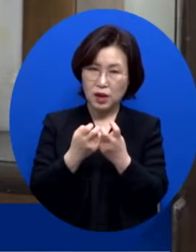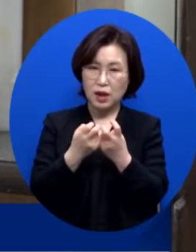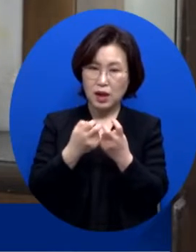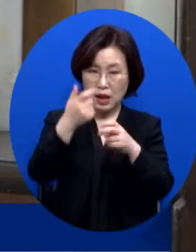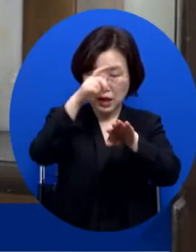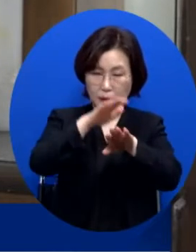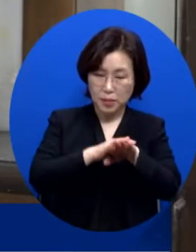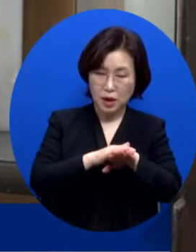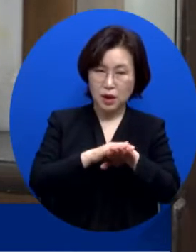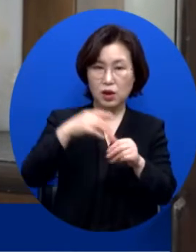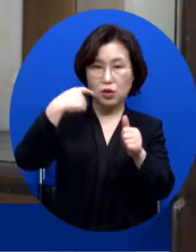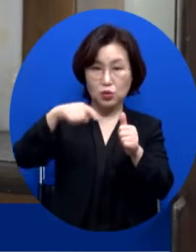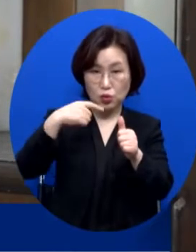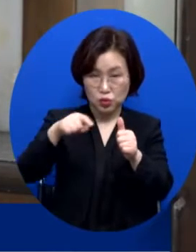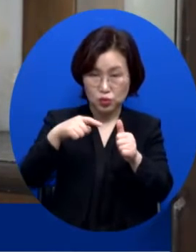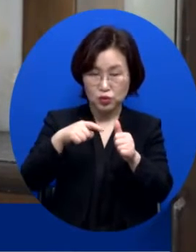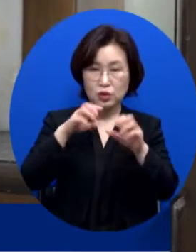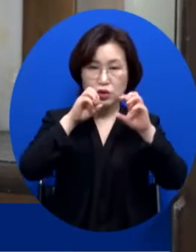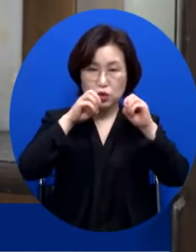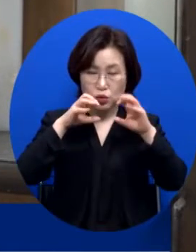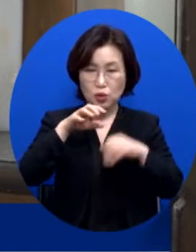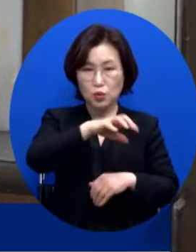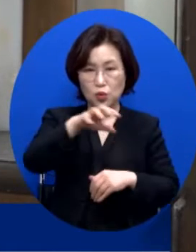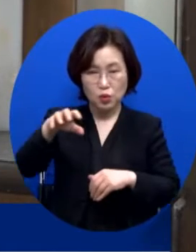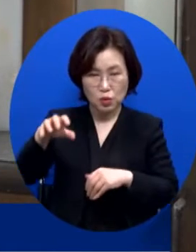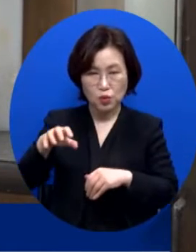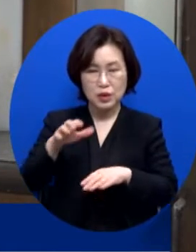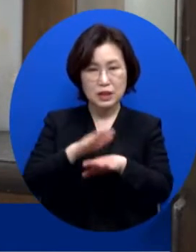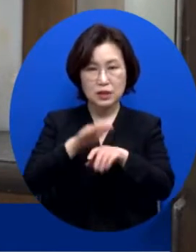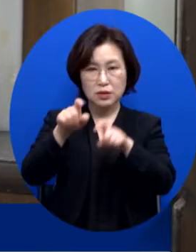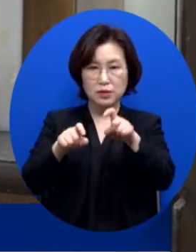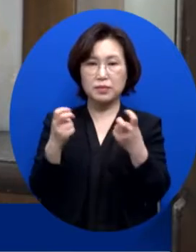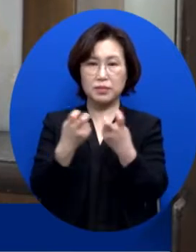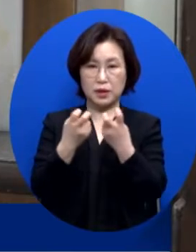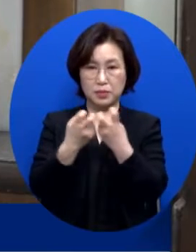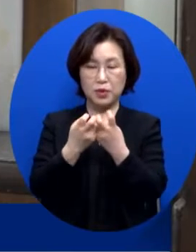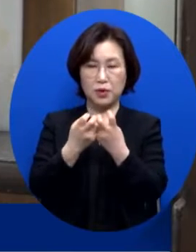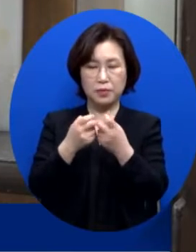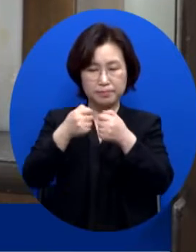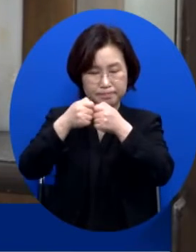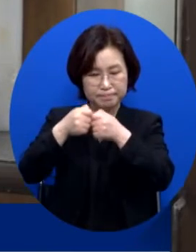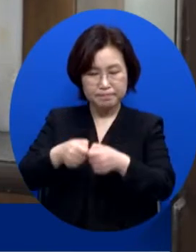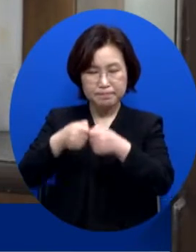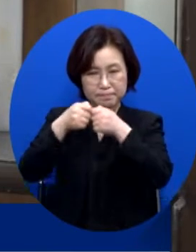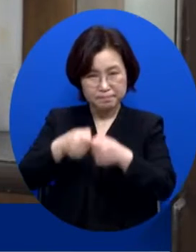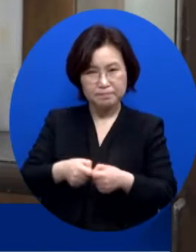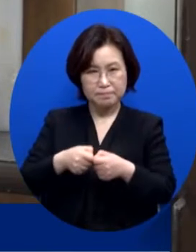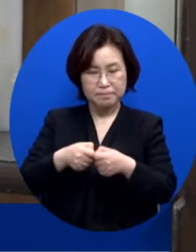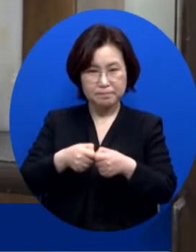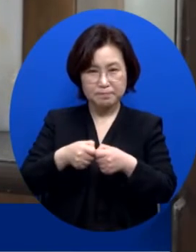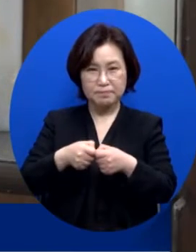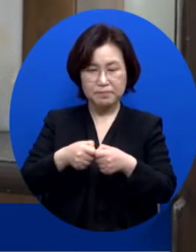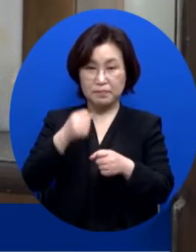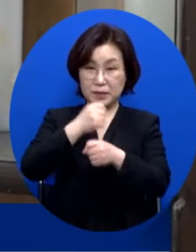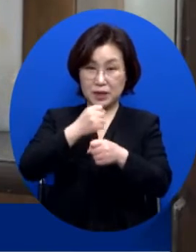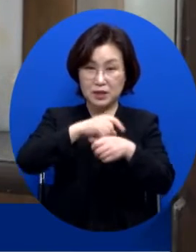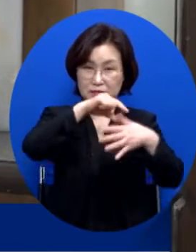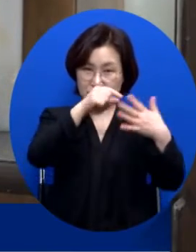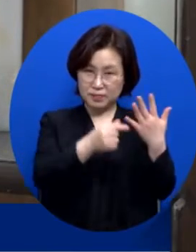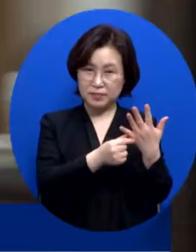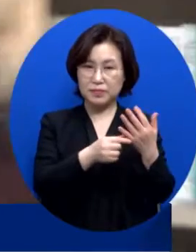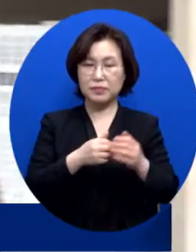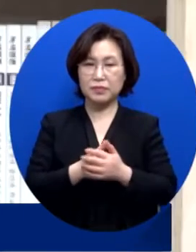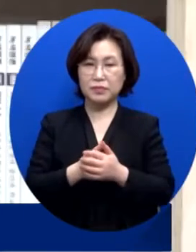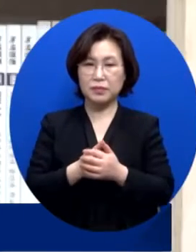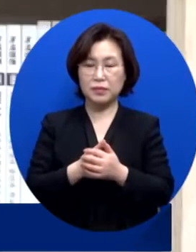해서 또 교육에서 그리고 선교적인 영역에서 신청 할 것인가에 대한 구체적인 지침이 만들어졌다는 데서 큰 의미가 있는 것